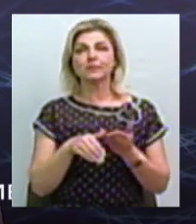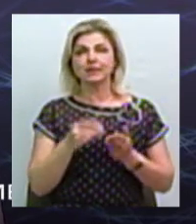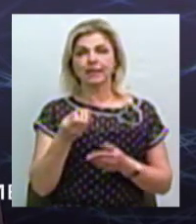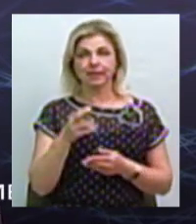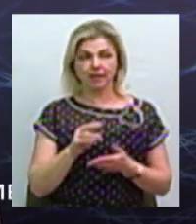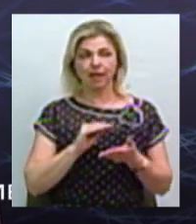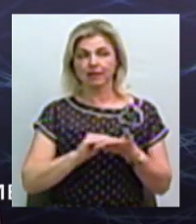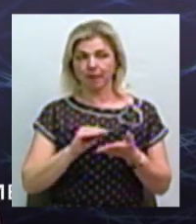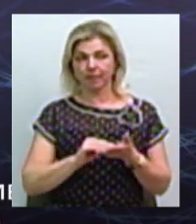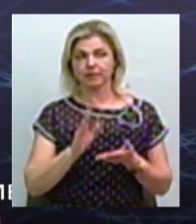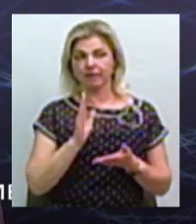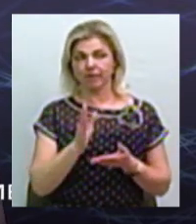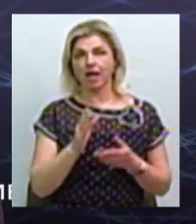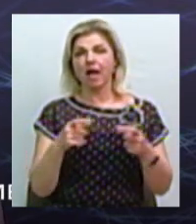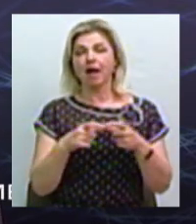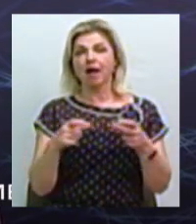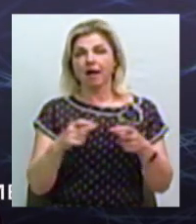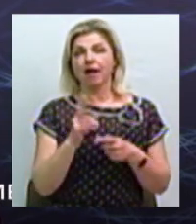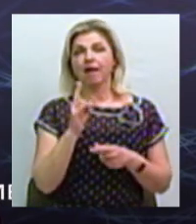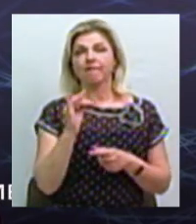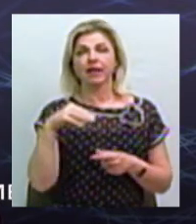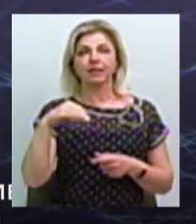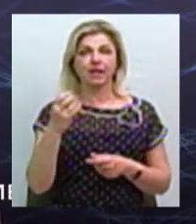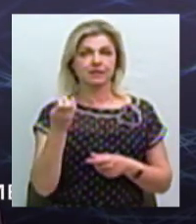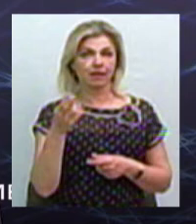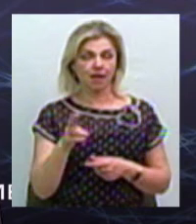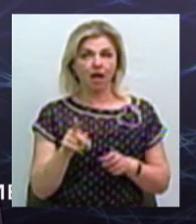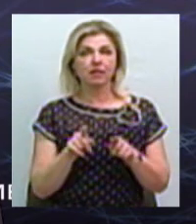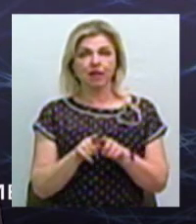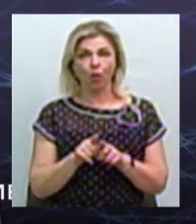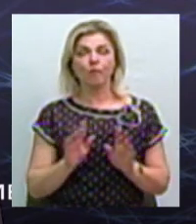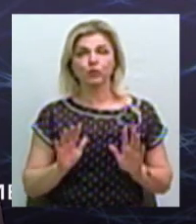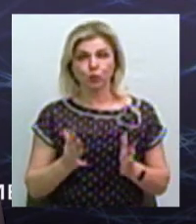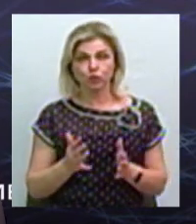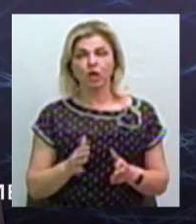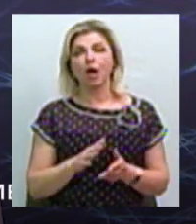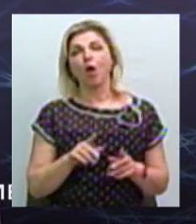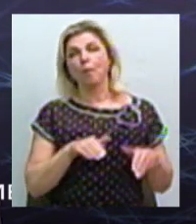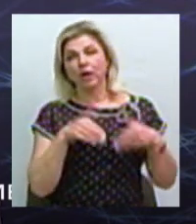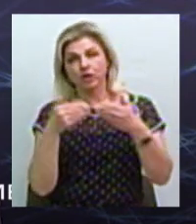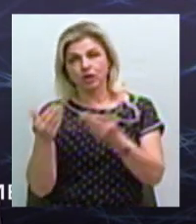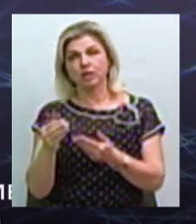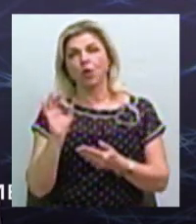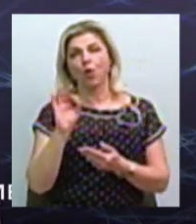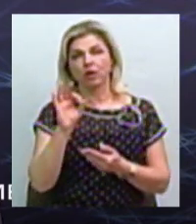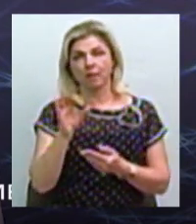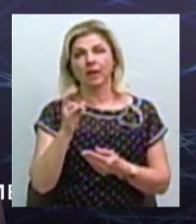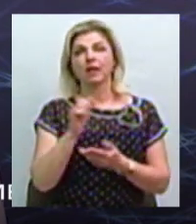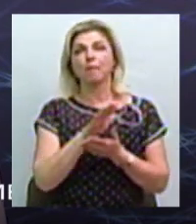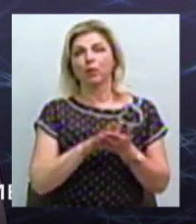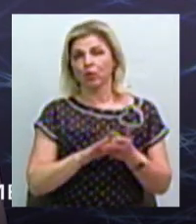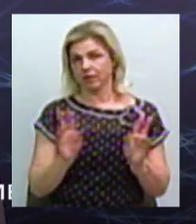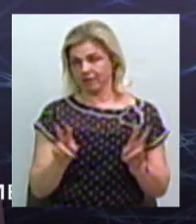у квитанціях, які надходять. В такому випадку звертатися у жовтні за продовженням субсидії на опалювальний період